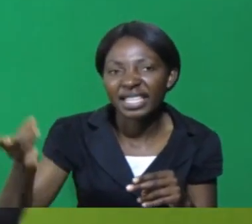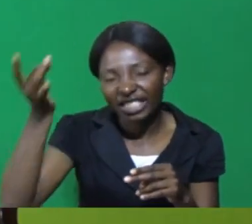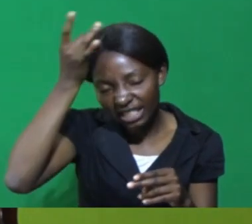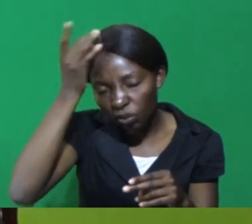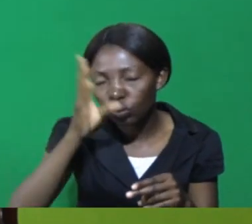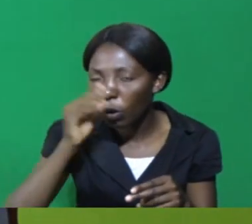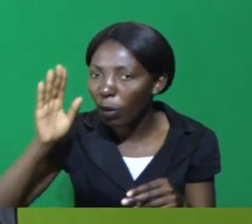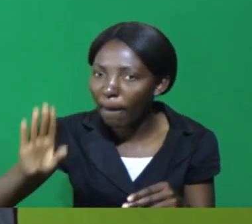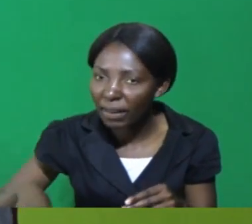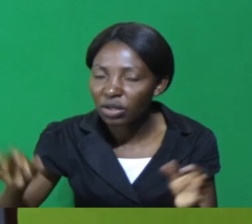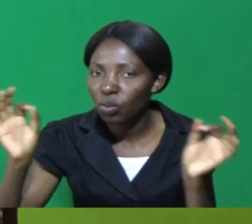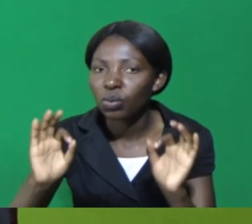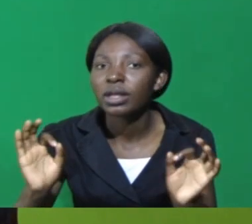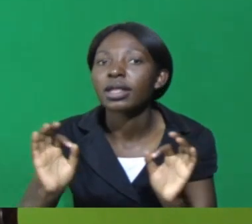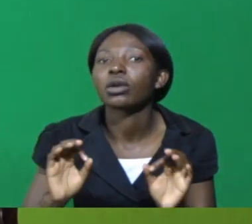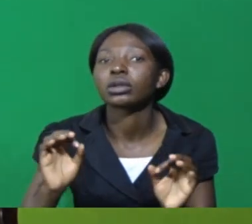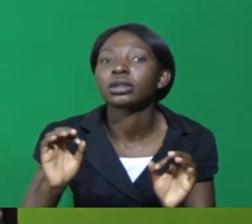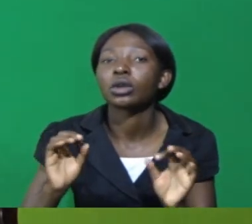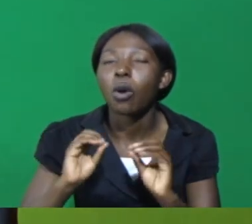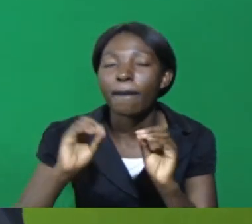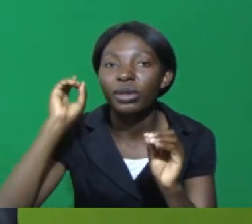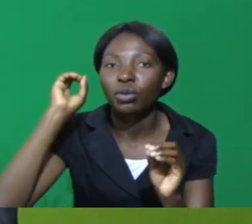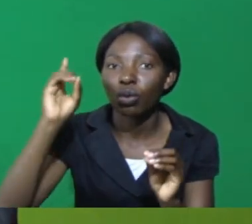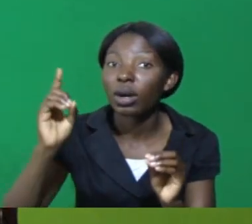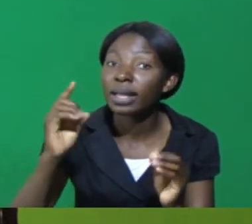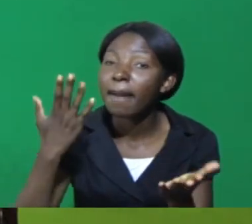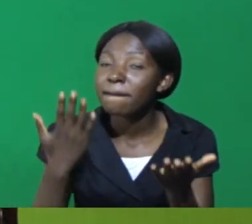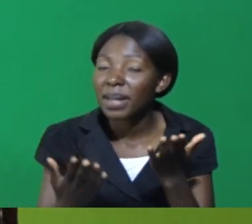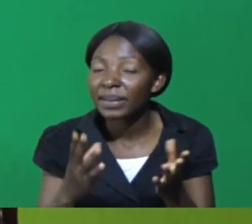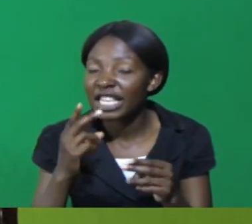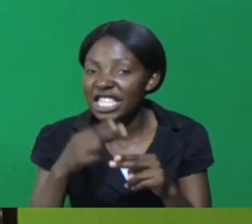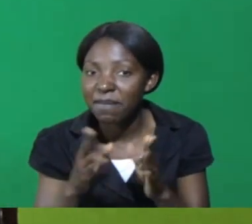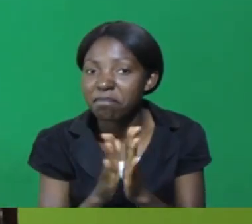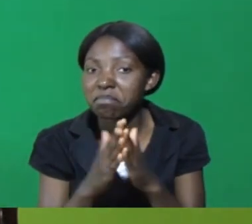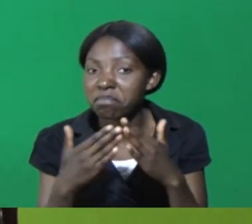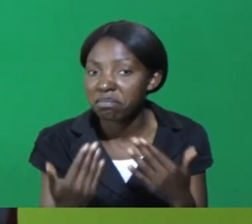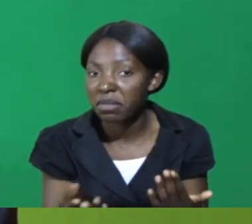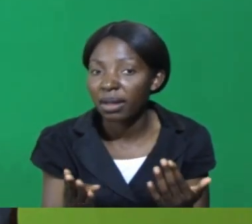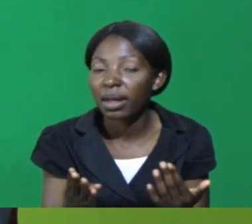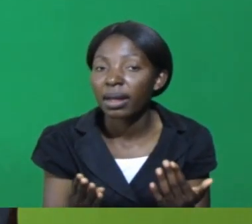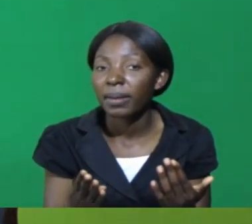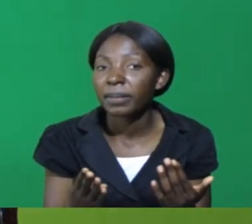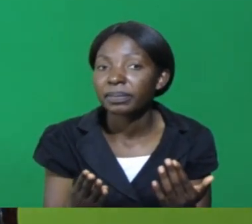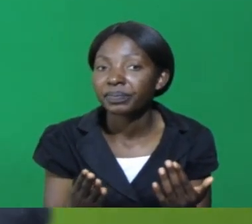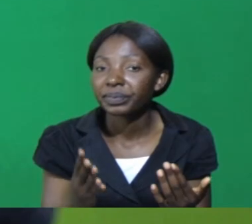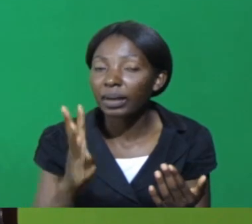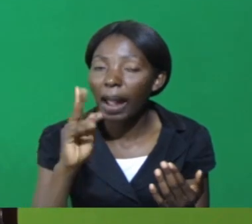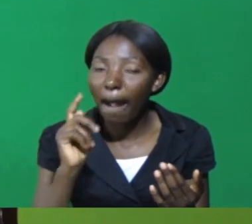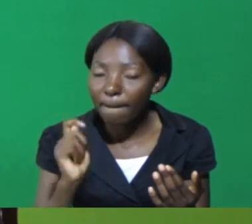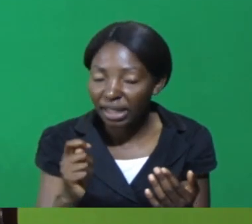Kunyangwe mfundisi vasina kutaura zita zvokuti ungasumuke munomu kuti munhu ataurwa ndicustom kana kuti ndigift.